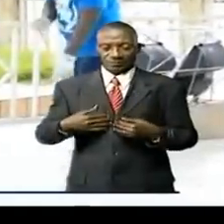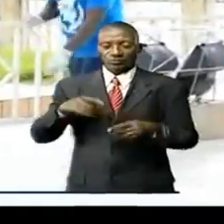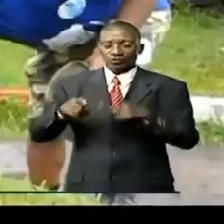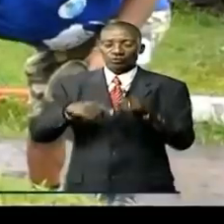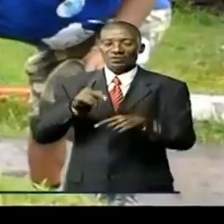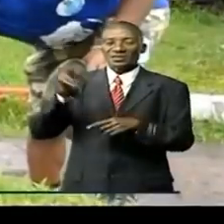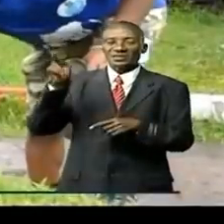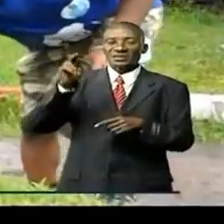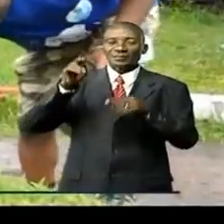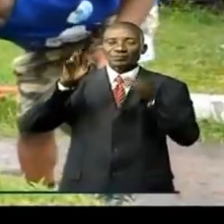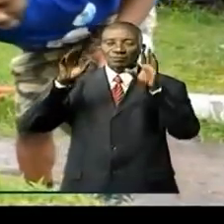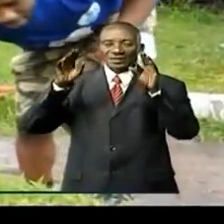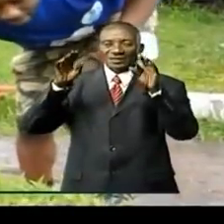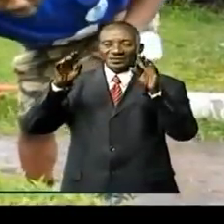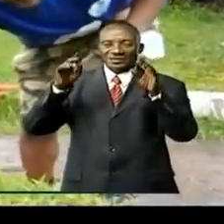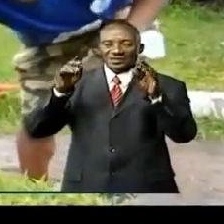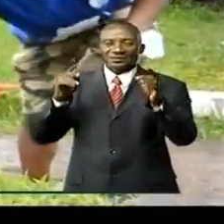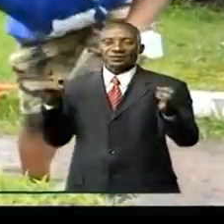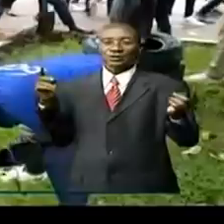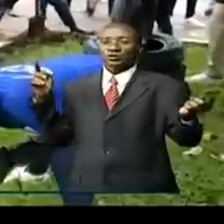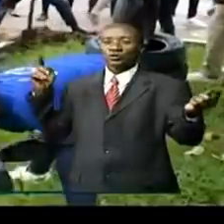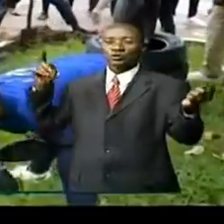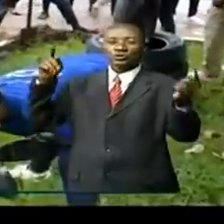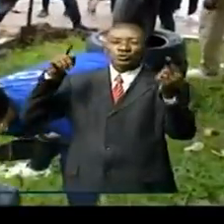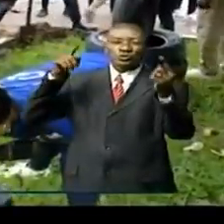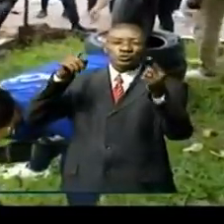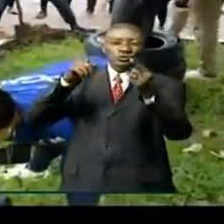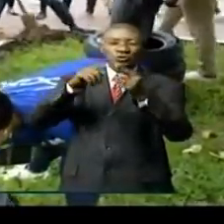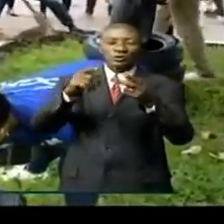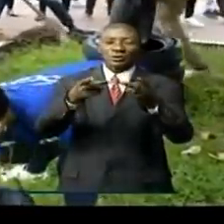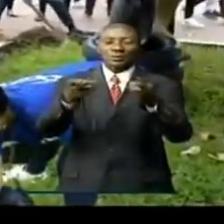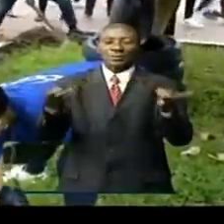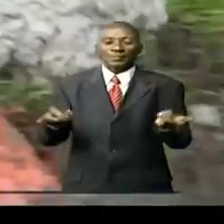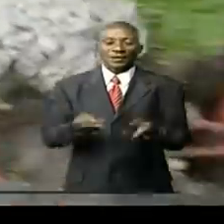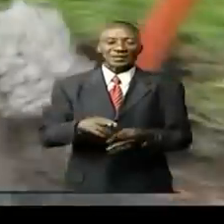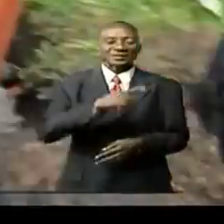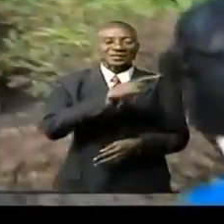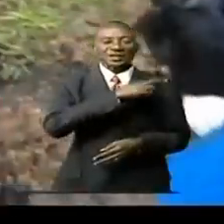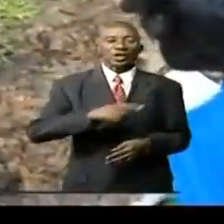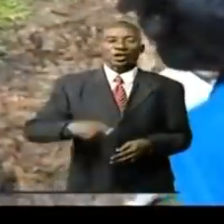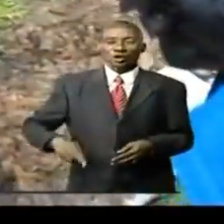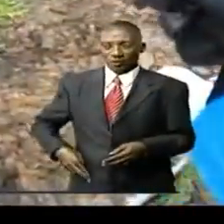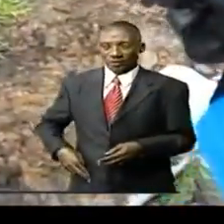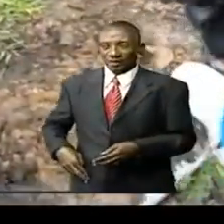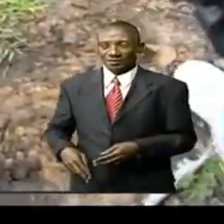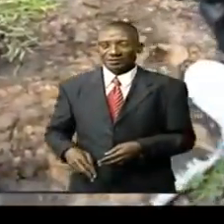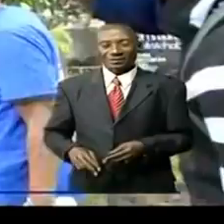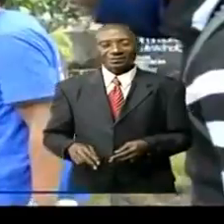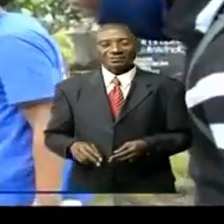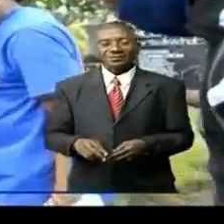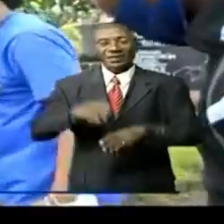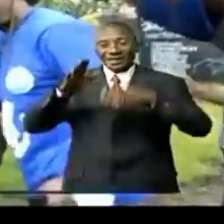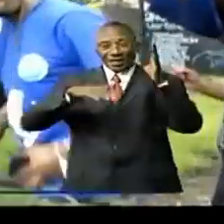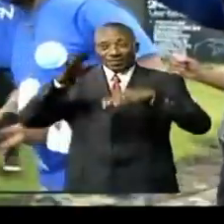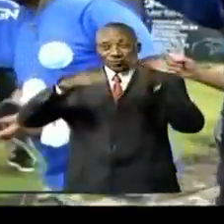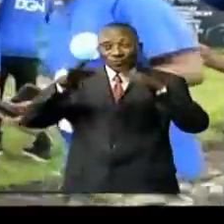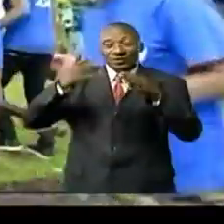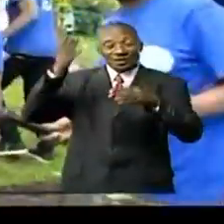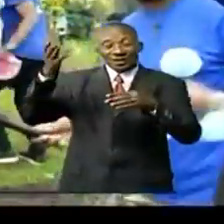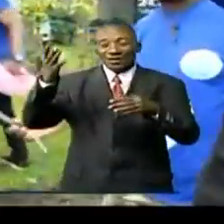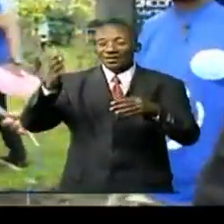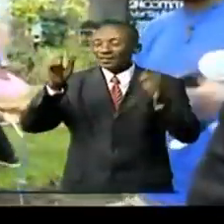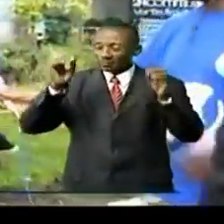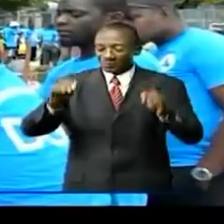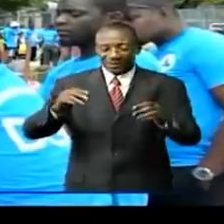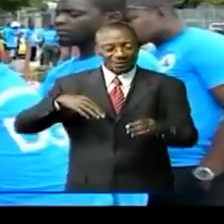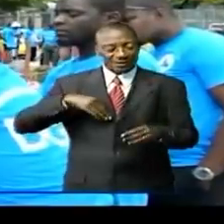le boulevard du 30 juin jusqu'à la place Royale. Sur place, sous une pluie battante, les membres de la DGN se sont